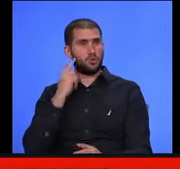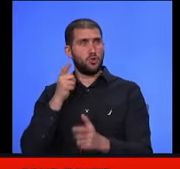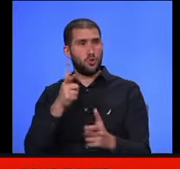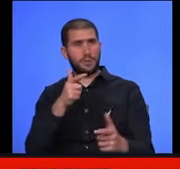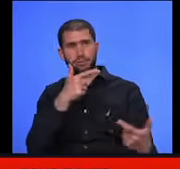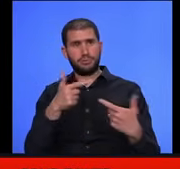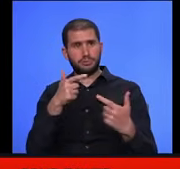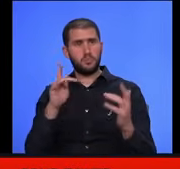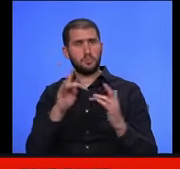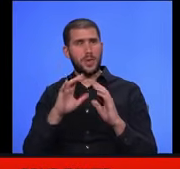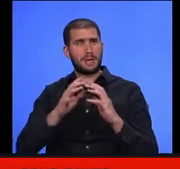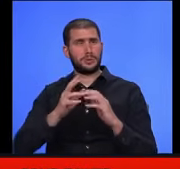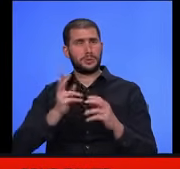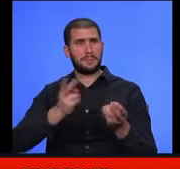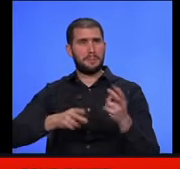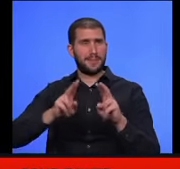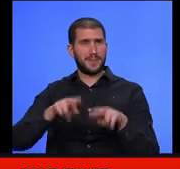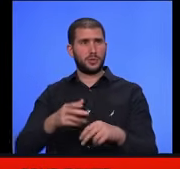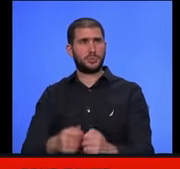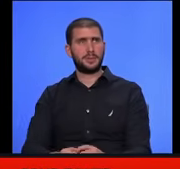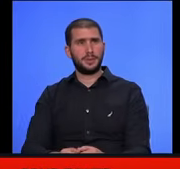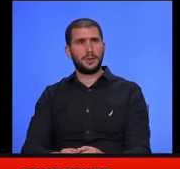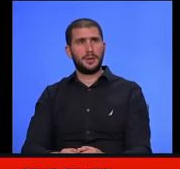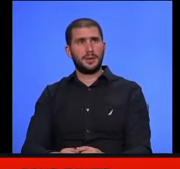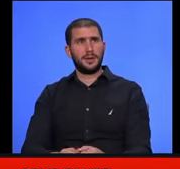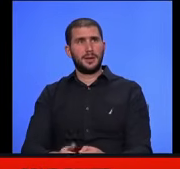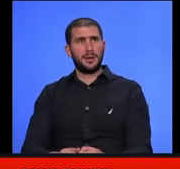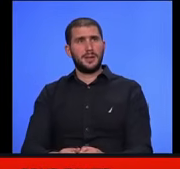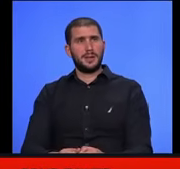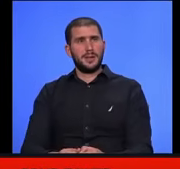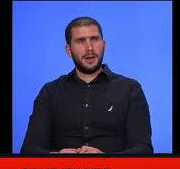ายแล้วตายเลยเมื่อกี้อ่ะ